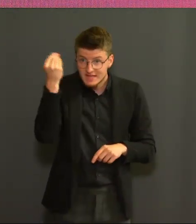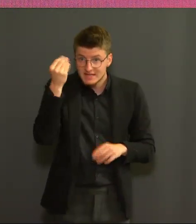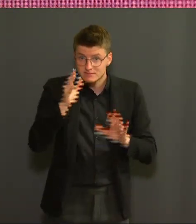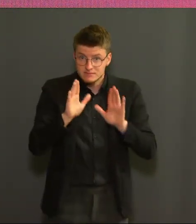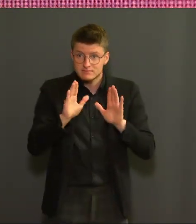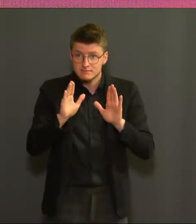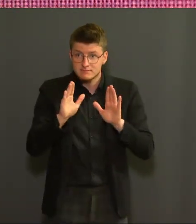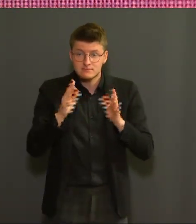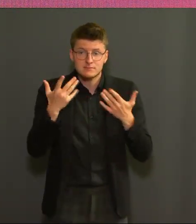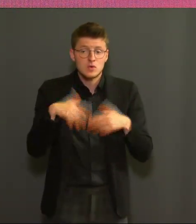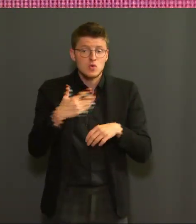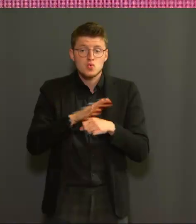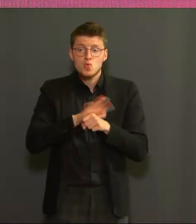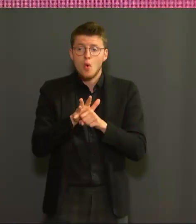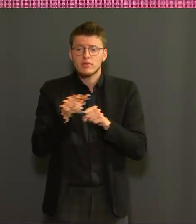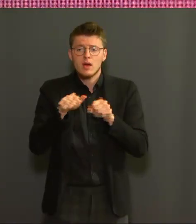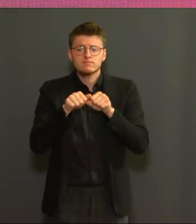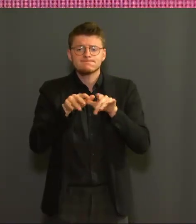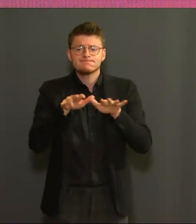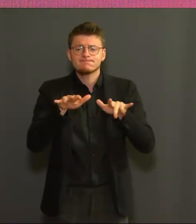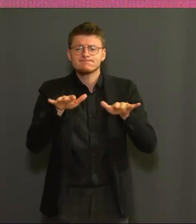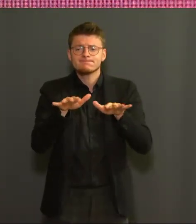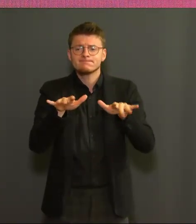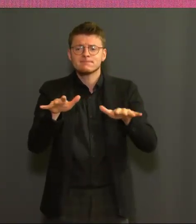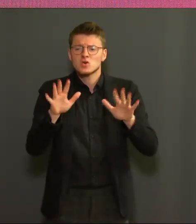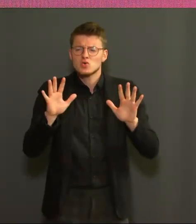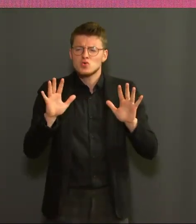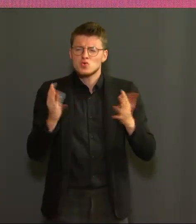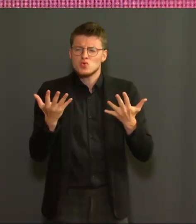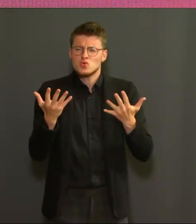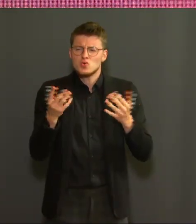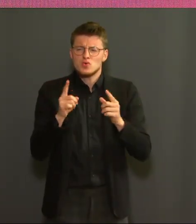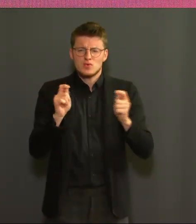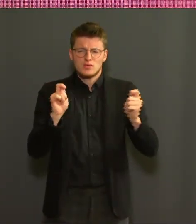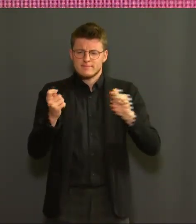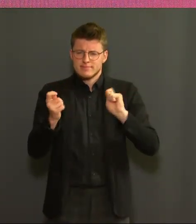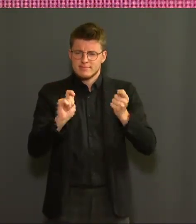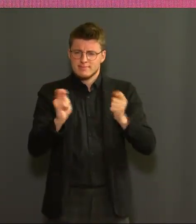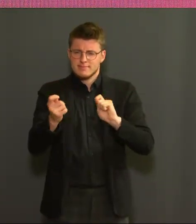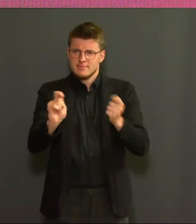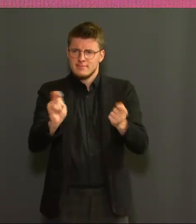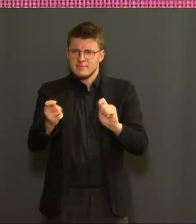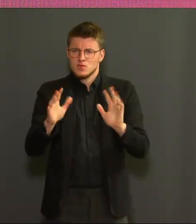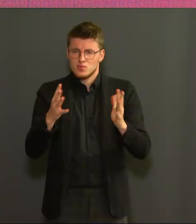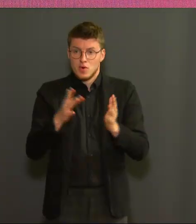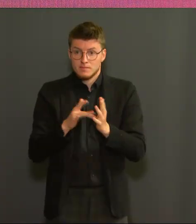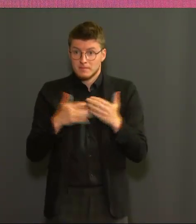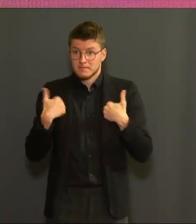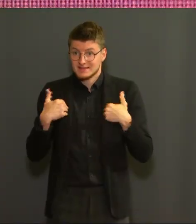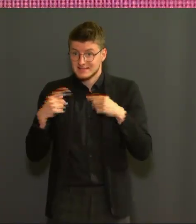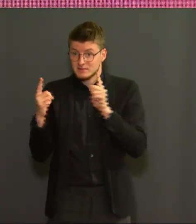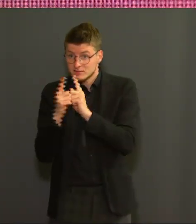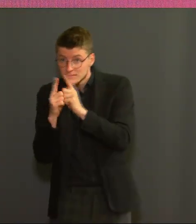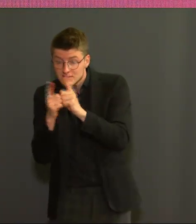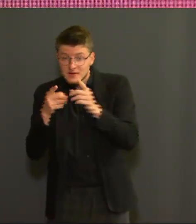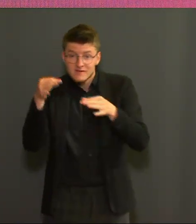enorm veel activiteiten, gedragingen, feesten, bijeenkomsten, contacten tussen mensen. Heel vaak zaken